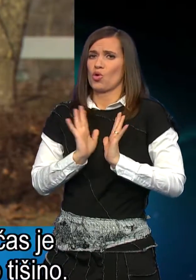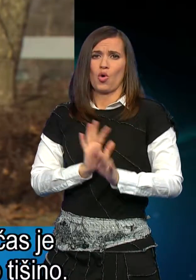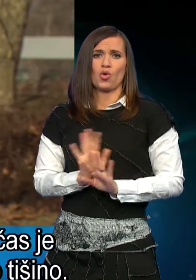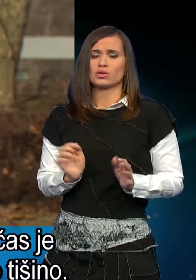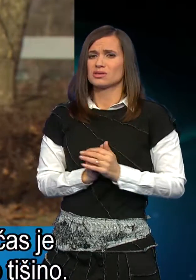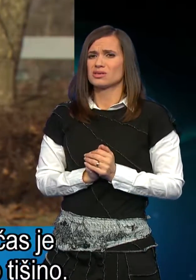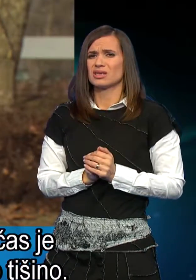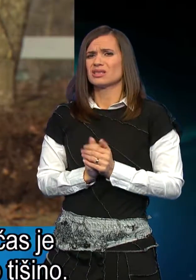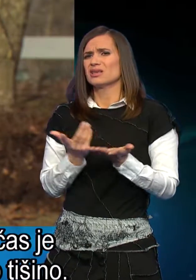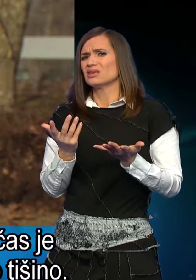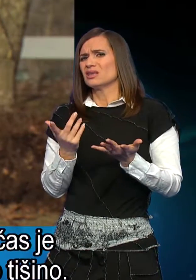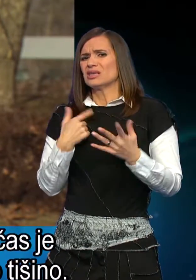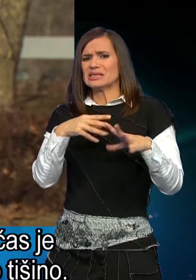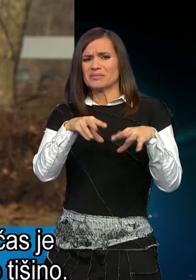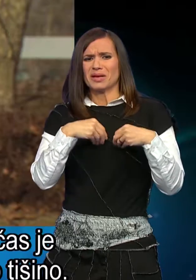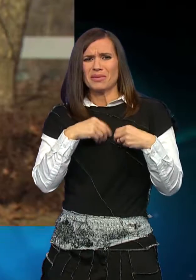Spopadanje se s to tišino.